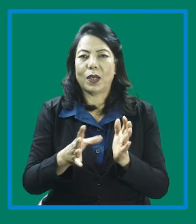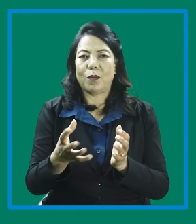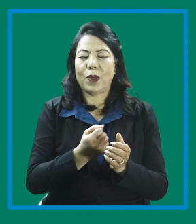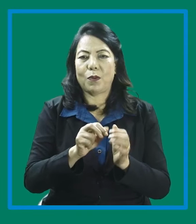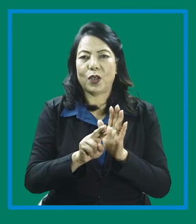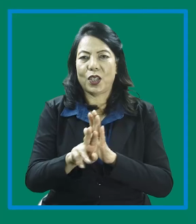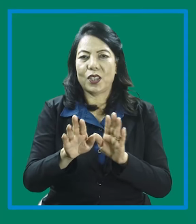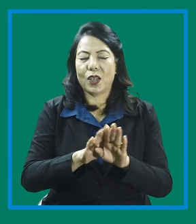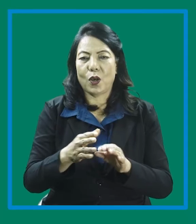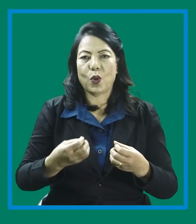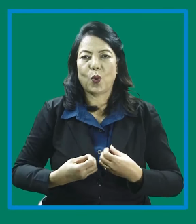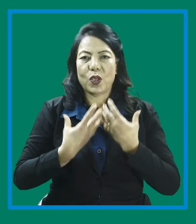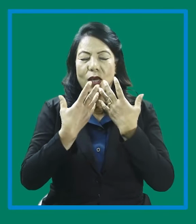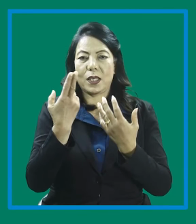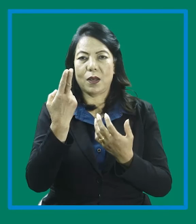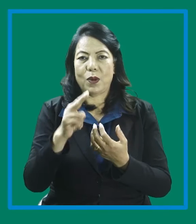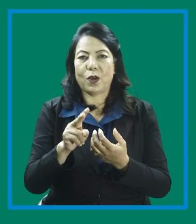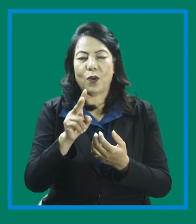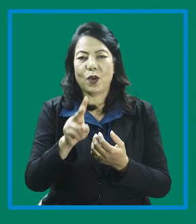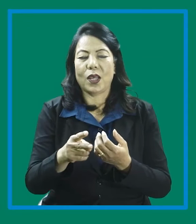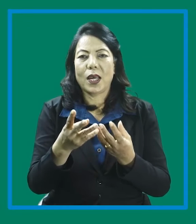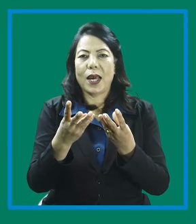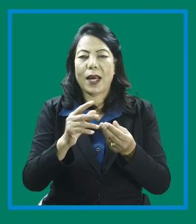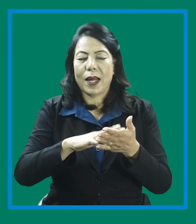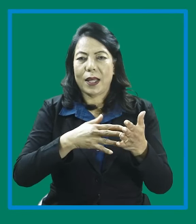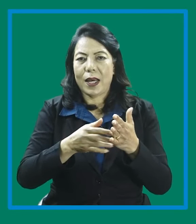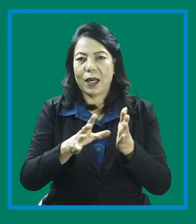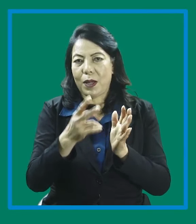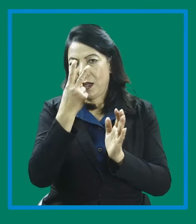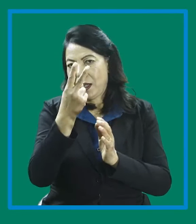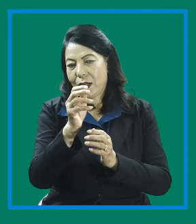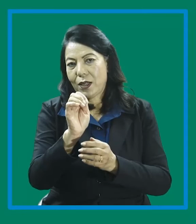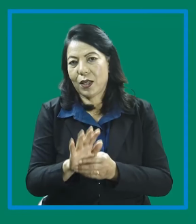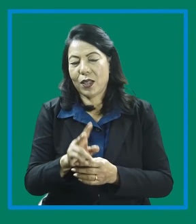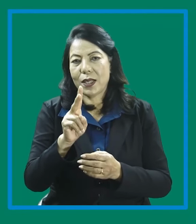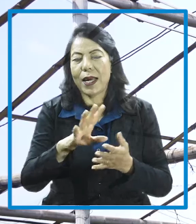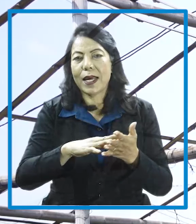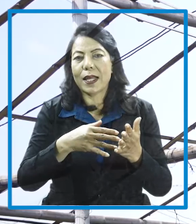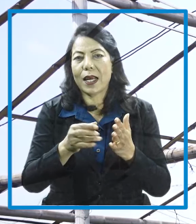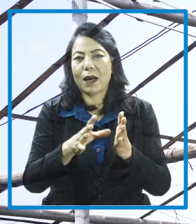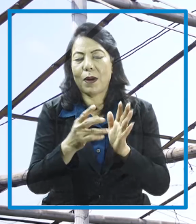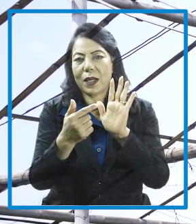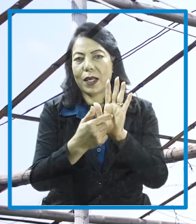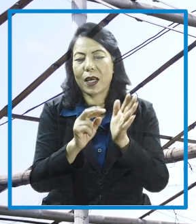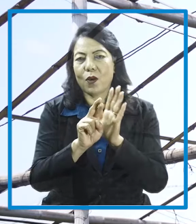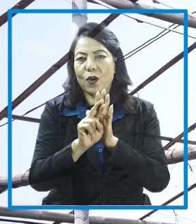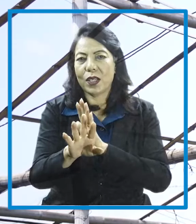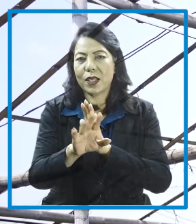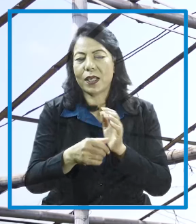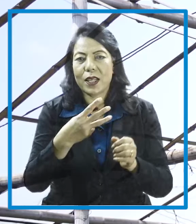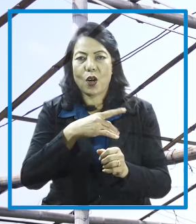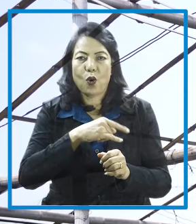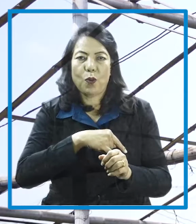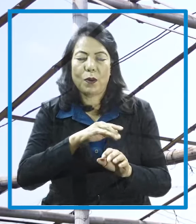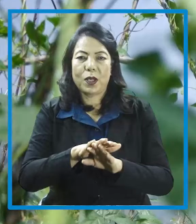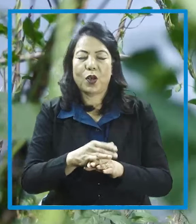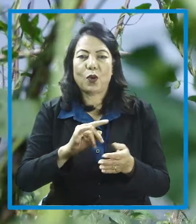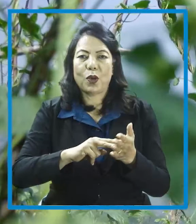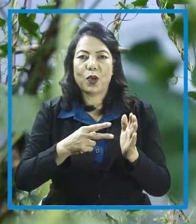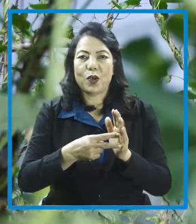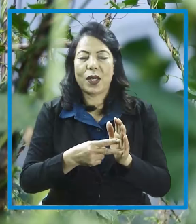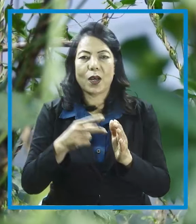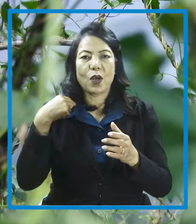परियोजनाबाट प्राप्त नतिजाहरू उत्साहजनक रहेको यी आँकडाबाट देख्न सकिन्छ यी आँकडाले देखाएका नतिजा तथा